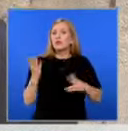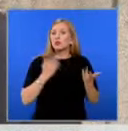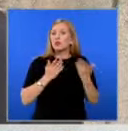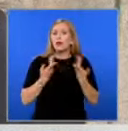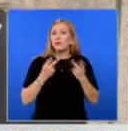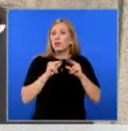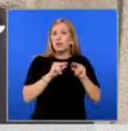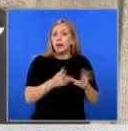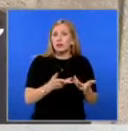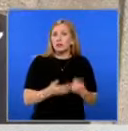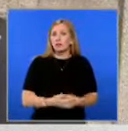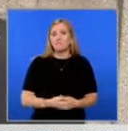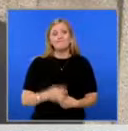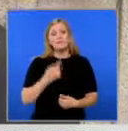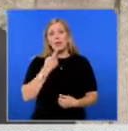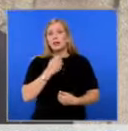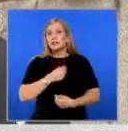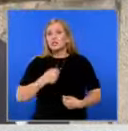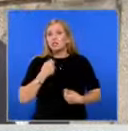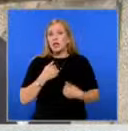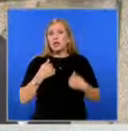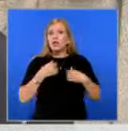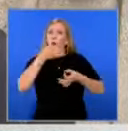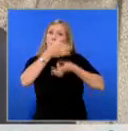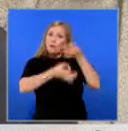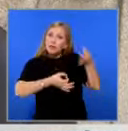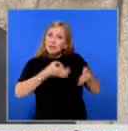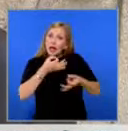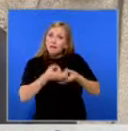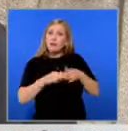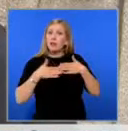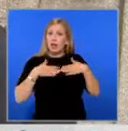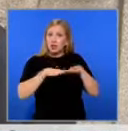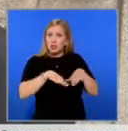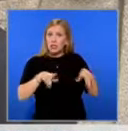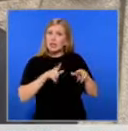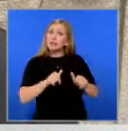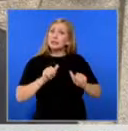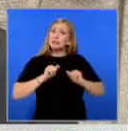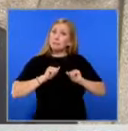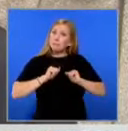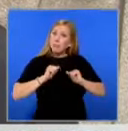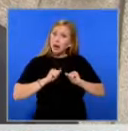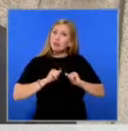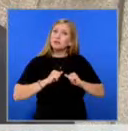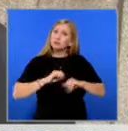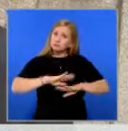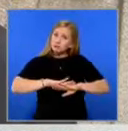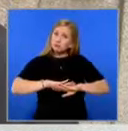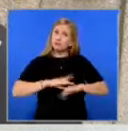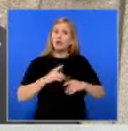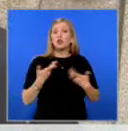училище за съжаление на децата ние им обясняваме и те спазват както в случая обаче